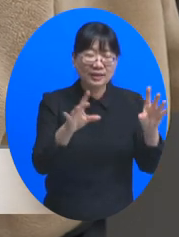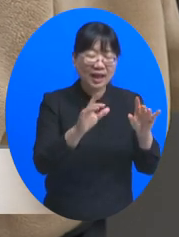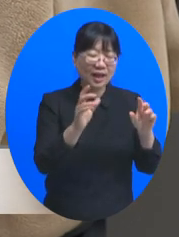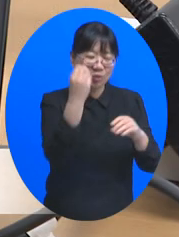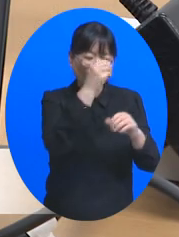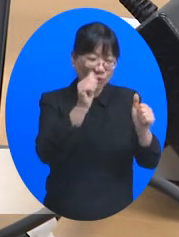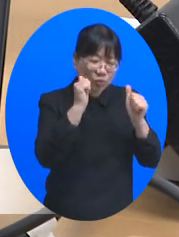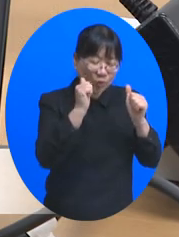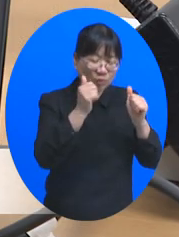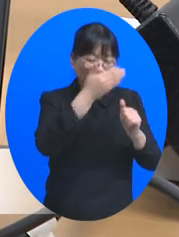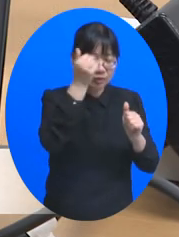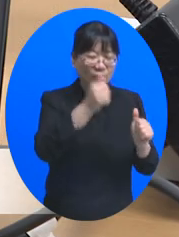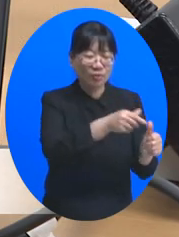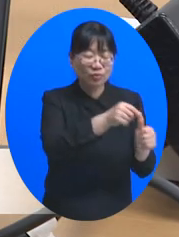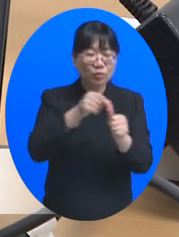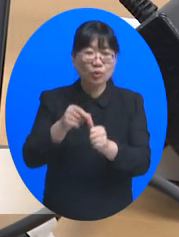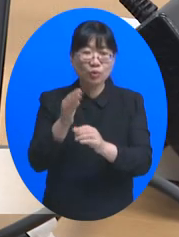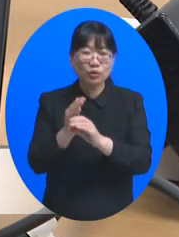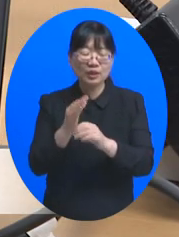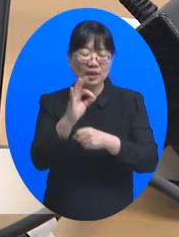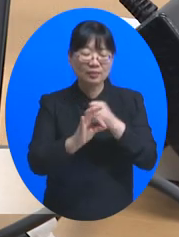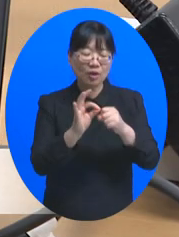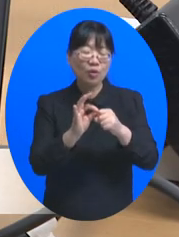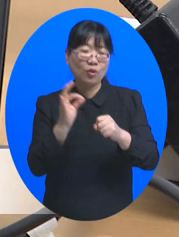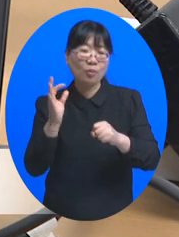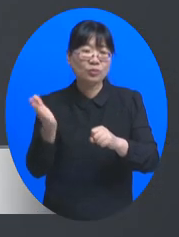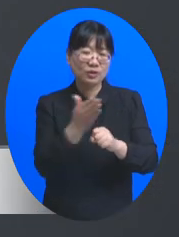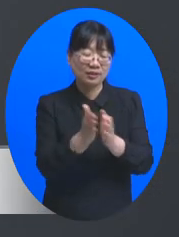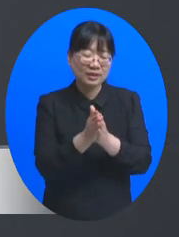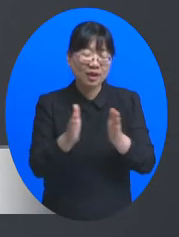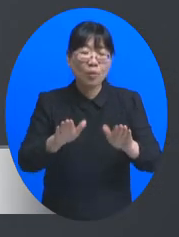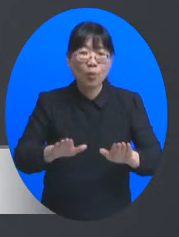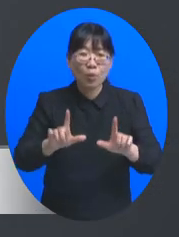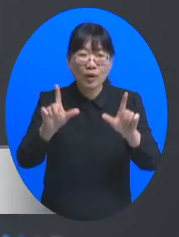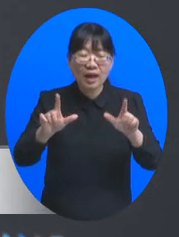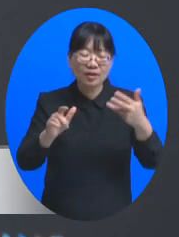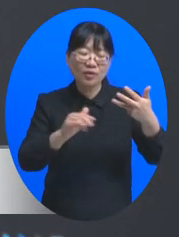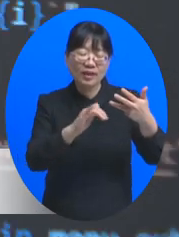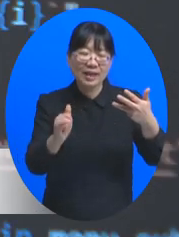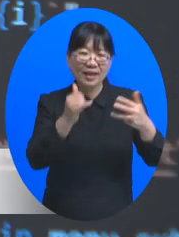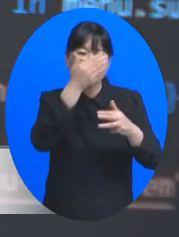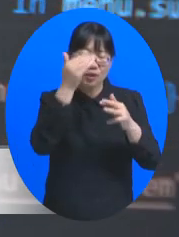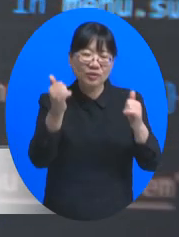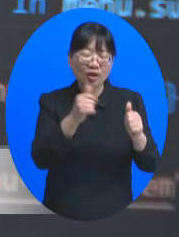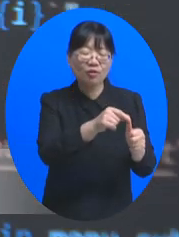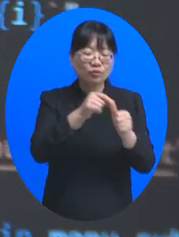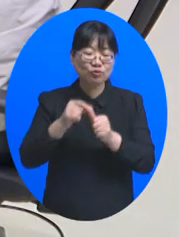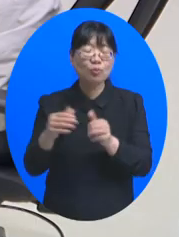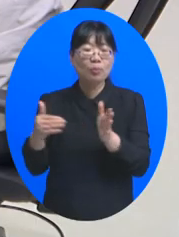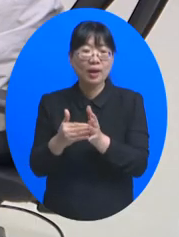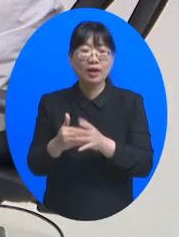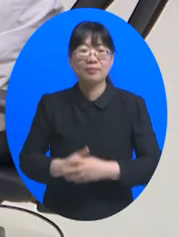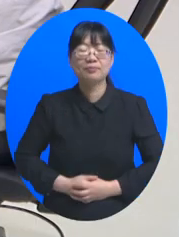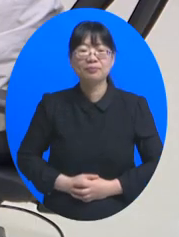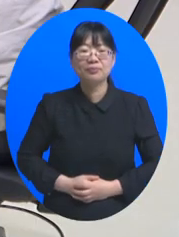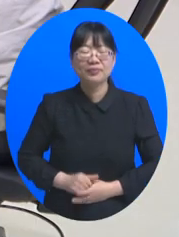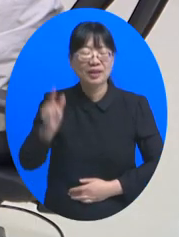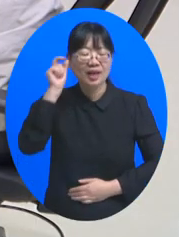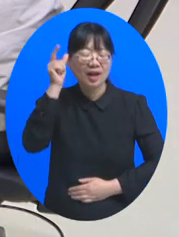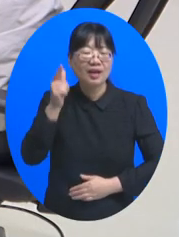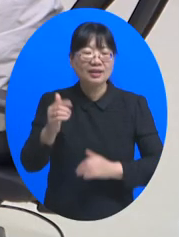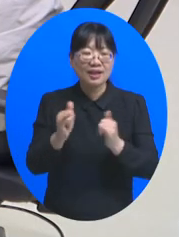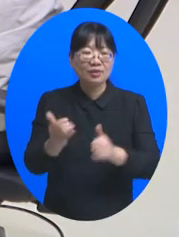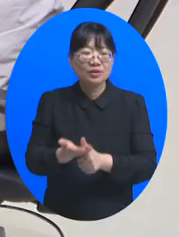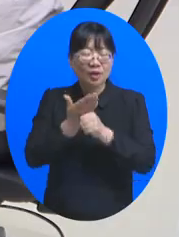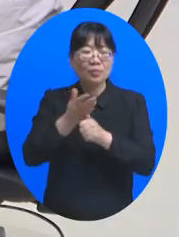채용합니다. 10여 년 전부터 시작된 방침, 올해만 8명의 청년 채용을 했습니다. 인재 육성을